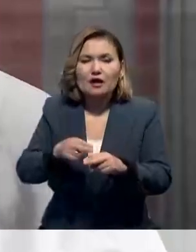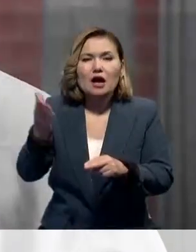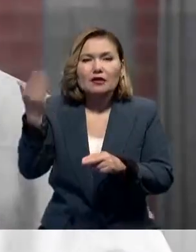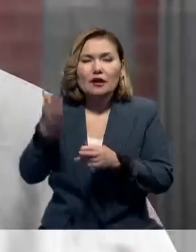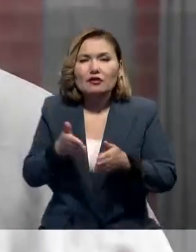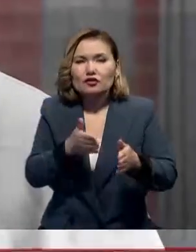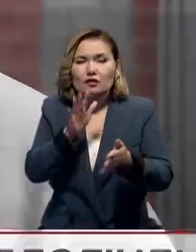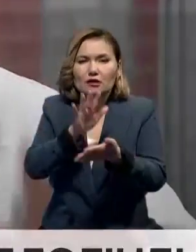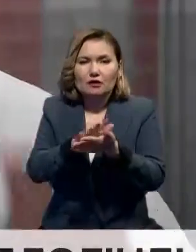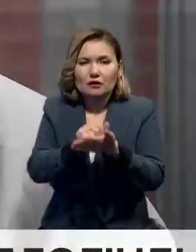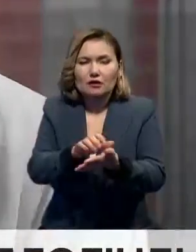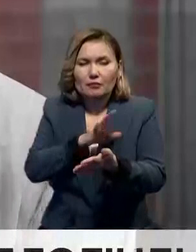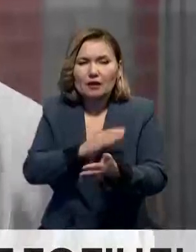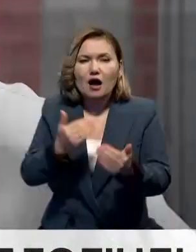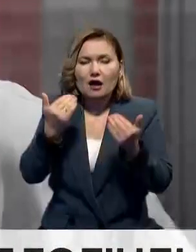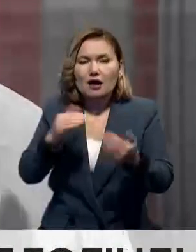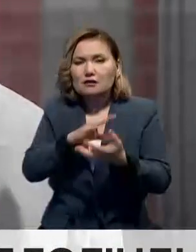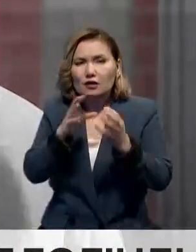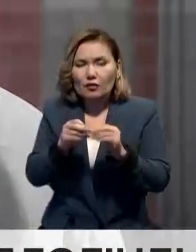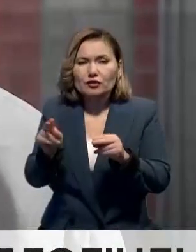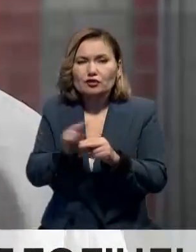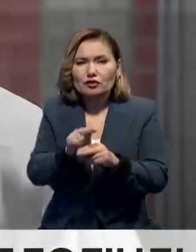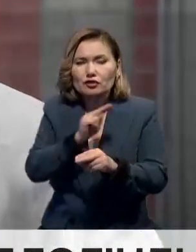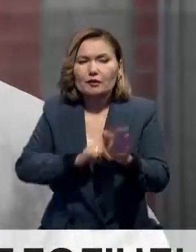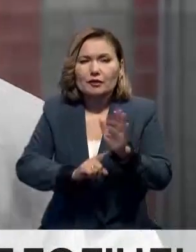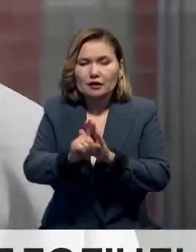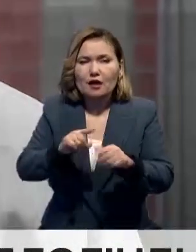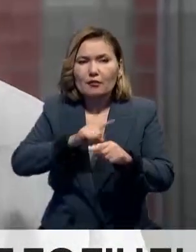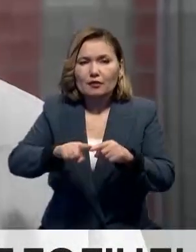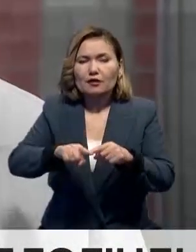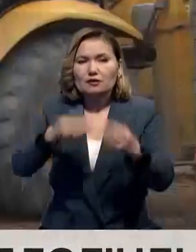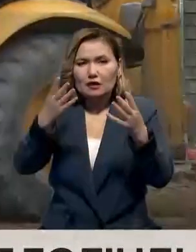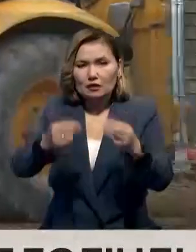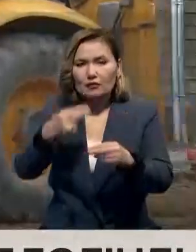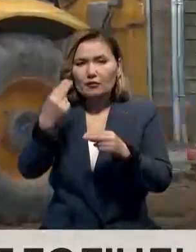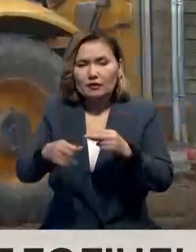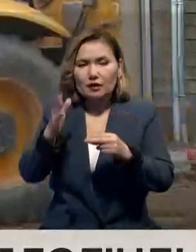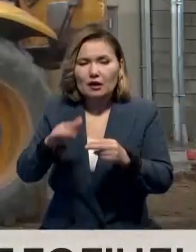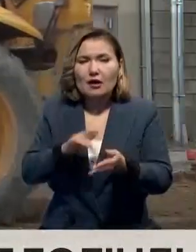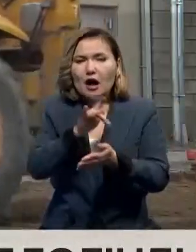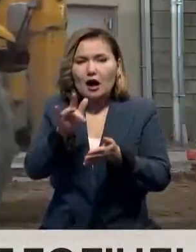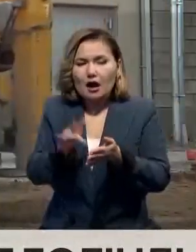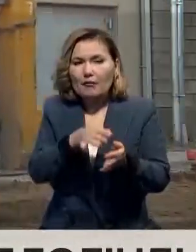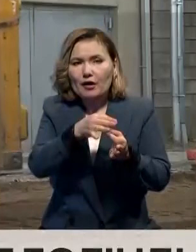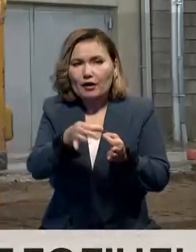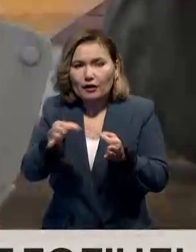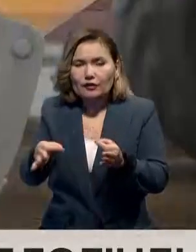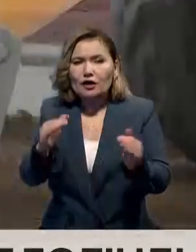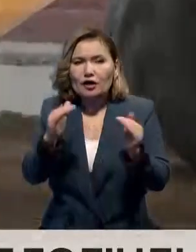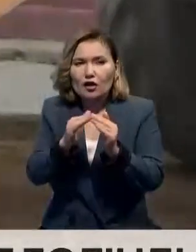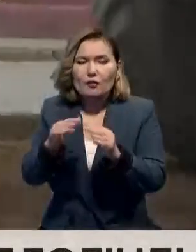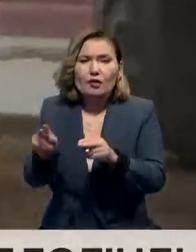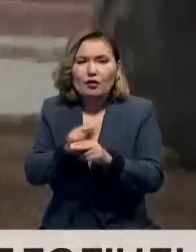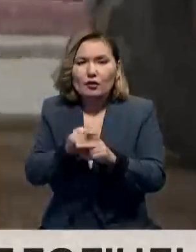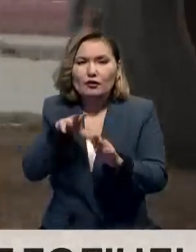кеш мектепке баратын. Енді міне көптен күткен жөндеу жұмыстары басталды. Жақын арада бітеді деген ойдамыз. Биыл қала шетіндегі біраз тұрғын үй алабына көңіл